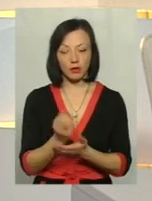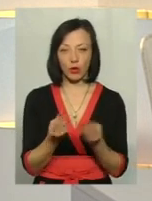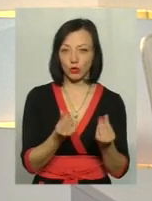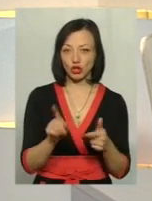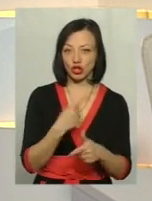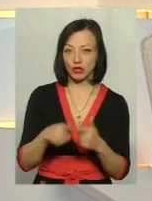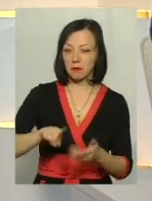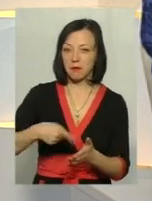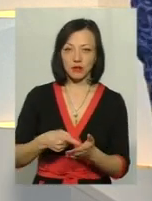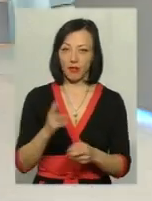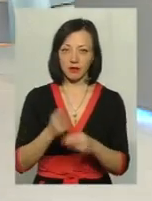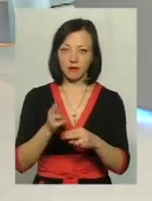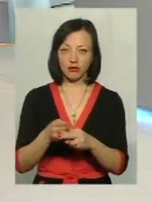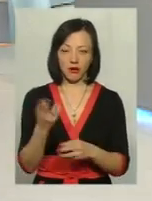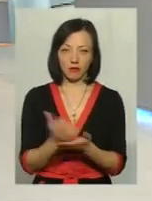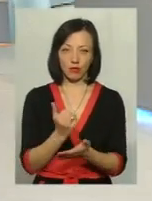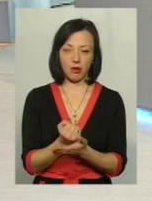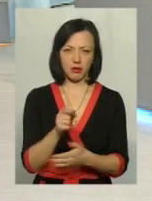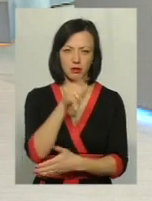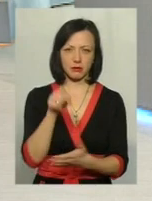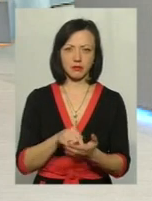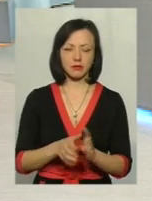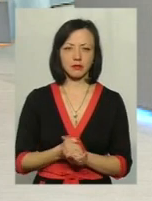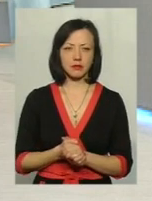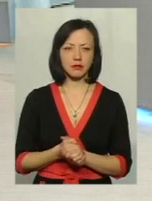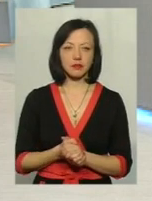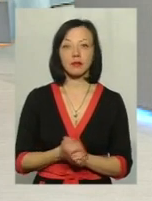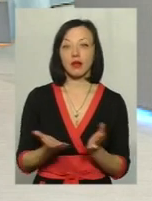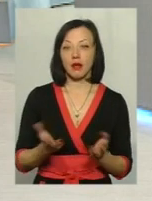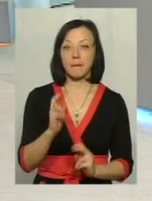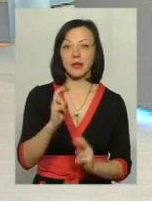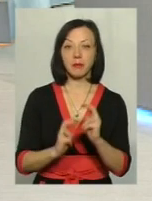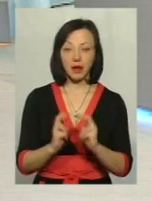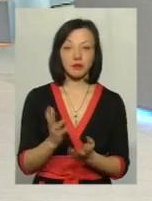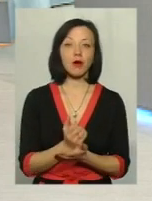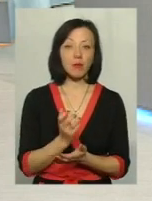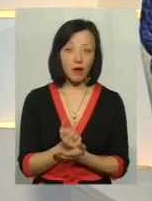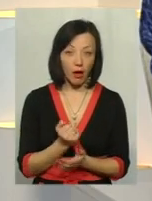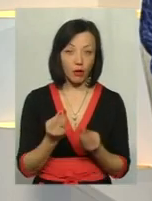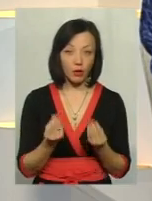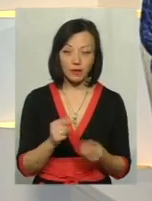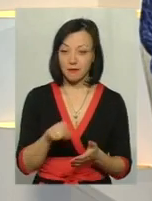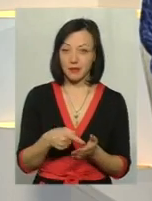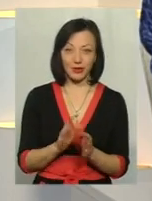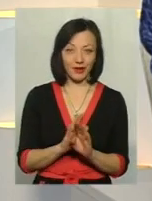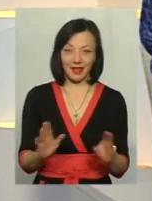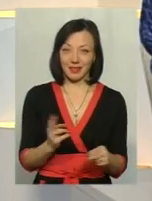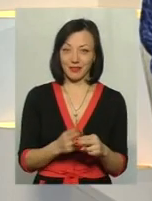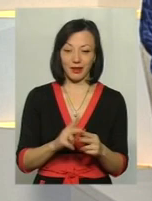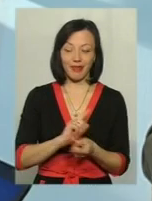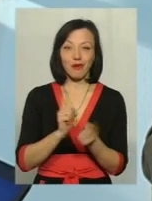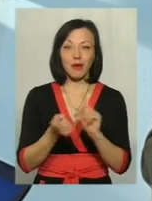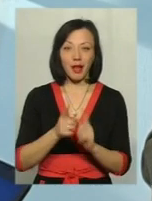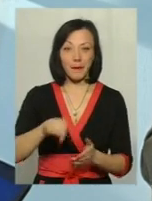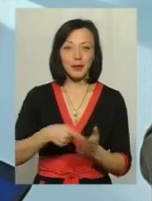чи місто не заважає йому заробляти гроші? Ні, ну підприємство заробляє гроші, місто не заважає, навпаки,